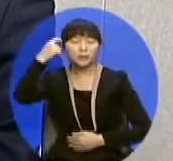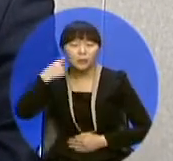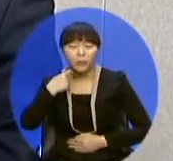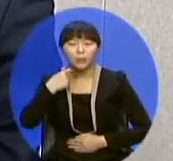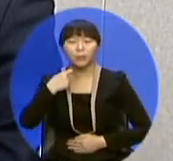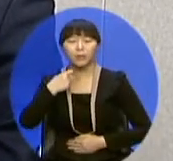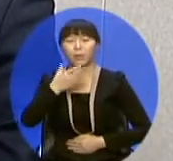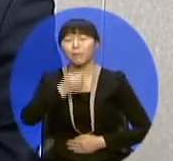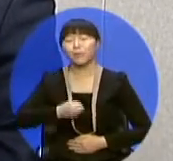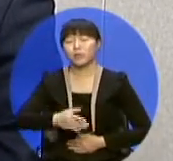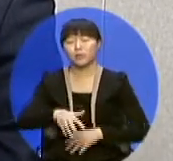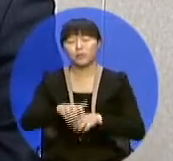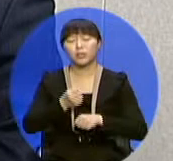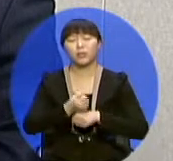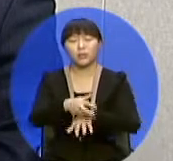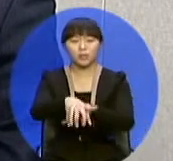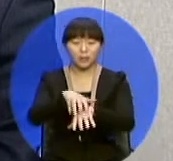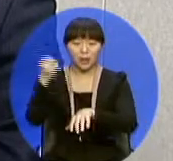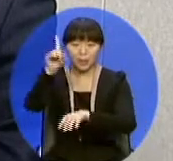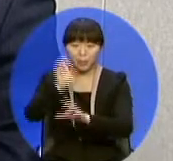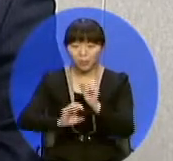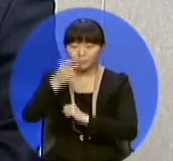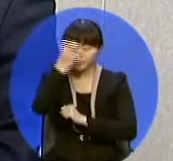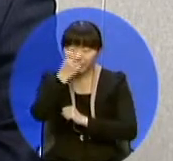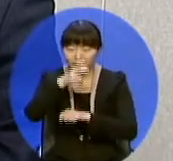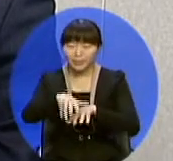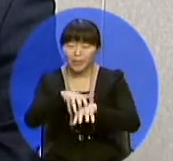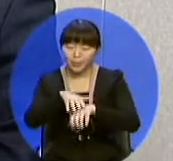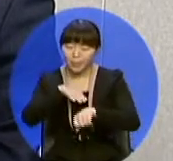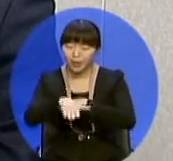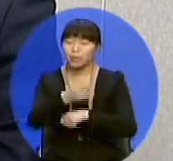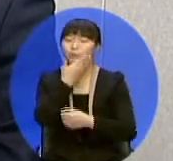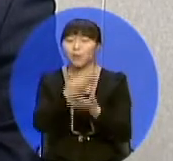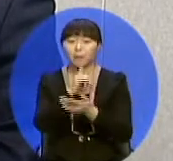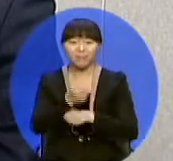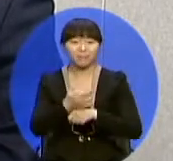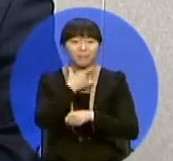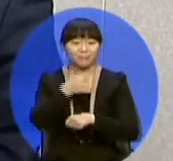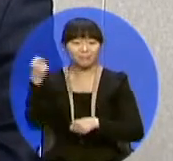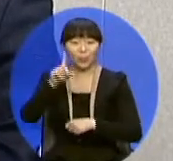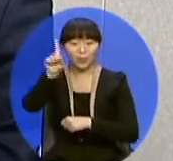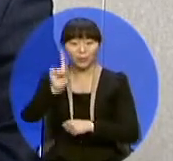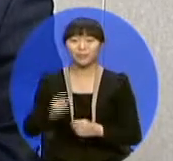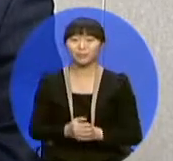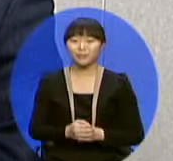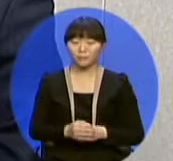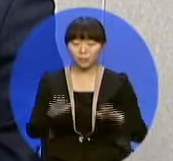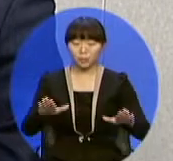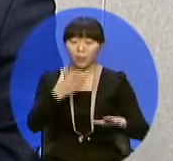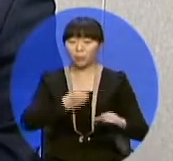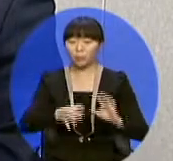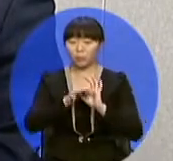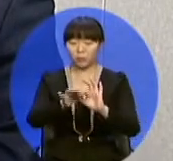느끼면서 복지 전달 체계를 다시 한번 점검하고 체계화하는 게 중요하다는 말씀을 드리고 싶고 또한 가지는 우리가 지금